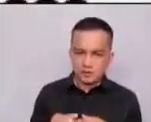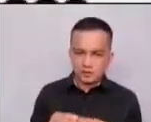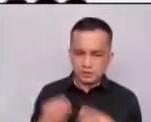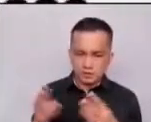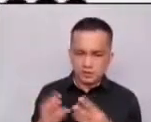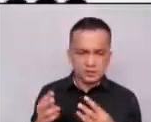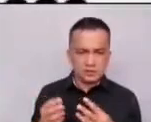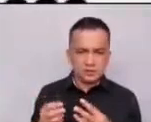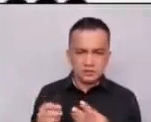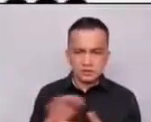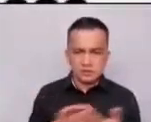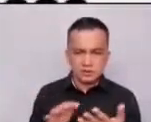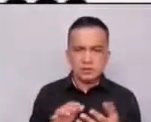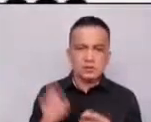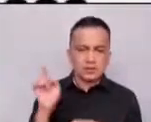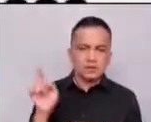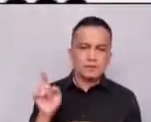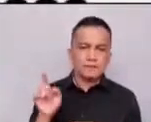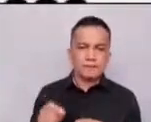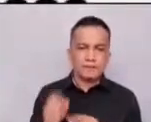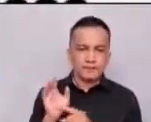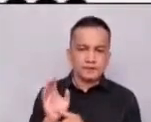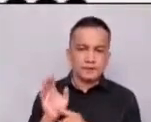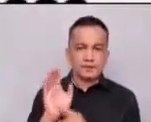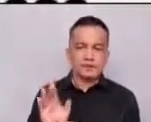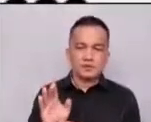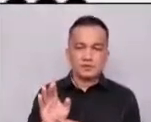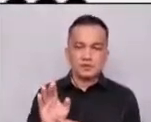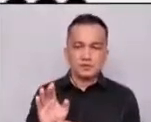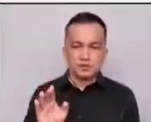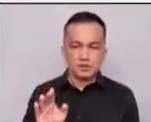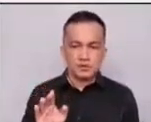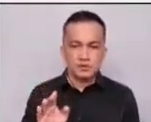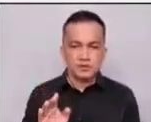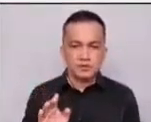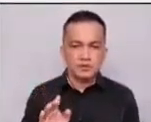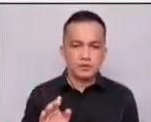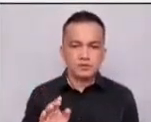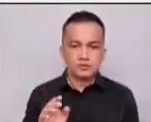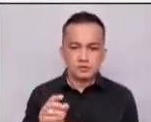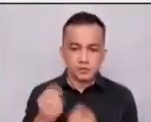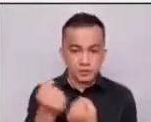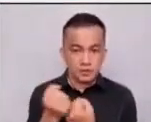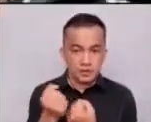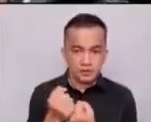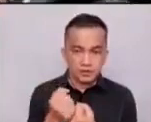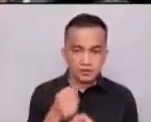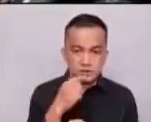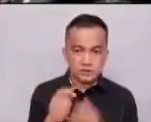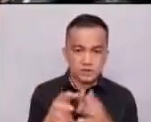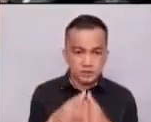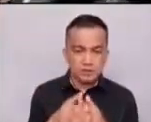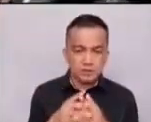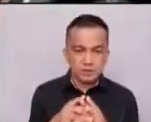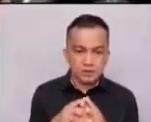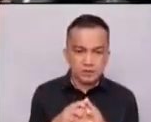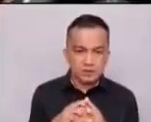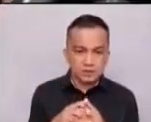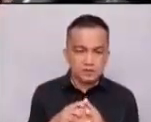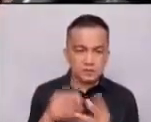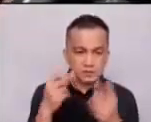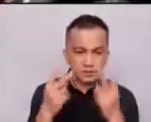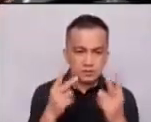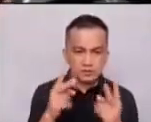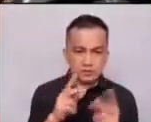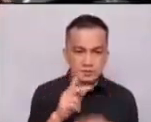sigalot. Ito ay pagpapakita lamang ng posturing, ano, na parang sinasabi ng Amerika na sa pagbisita sa Pilipinas,